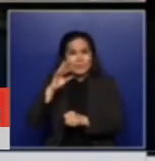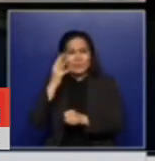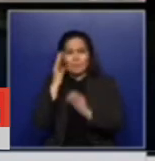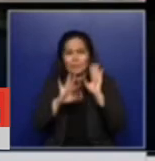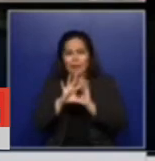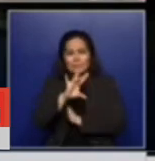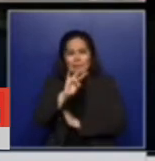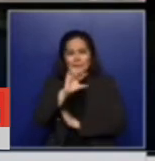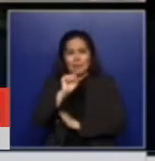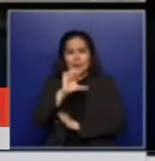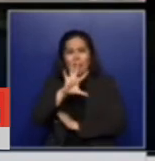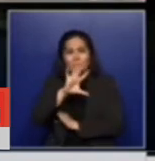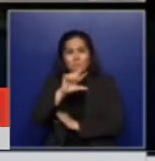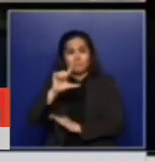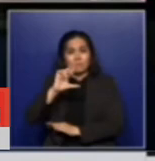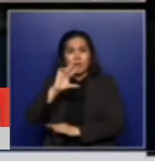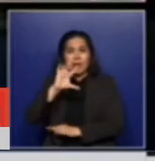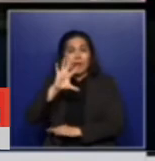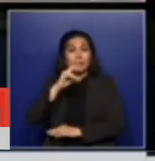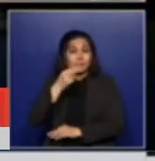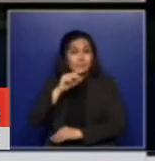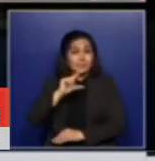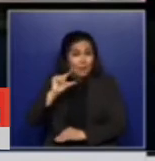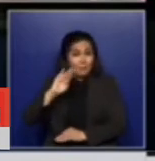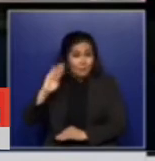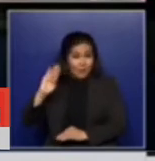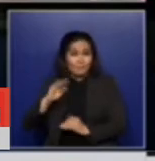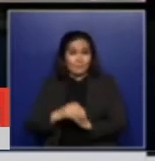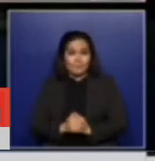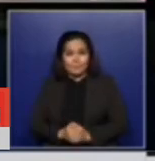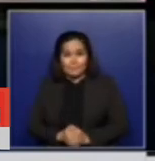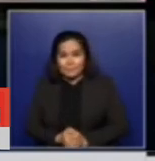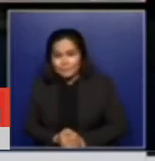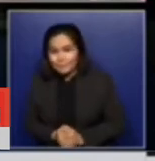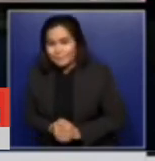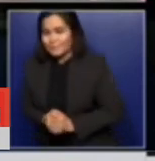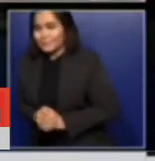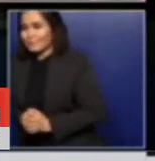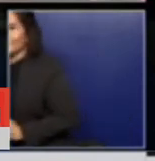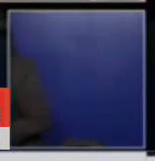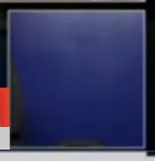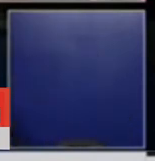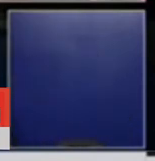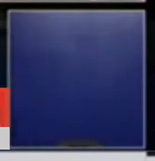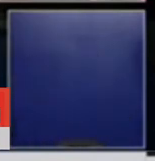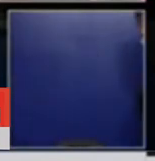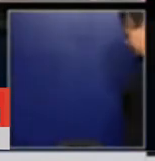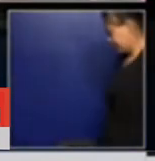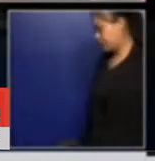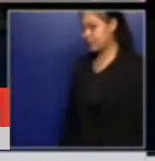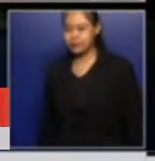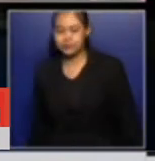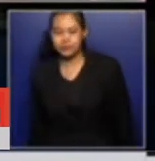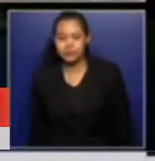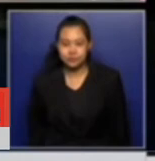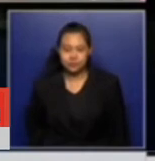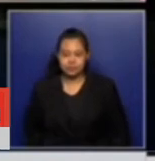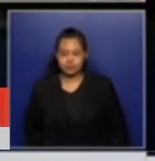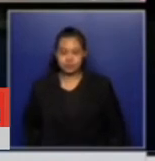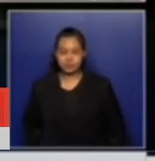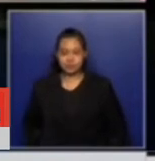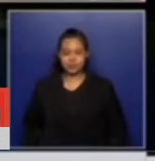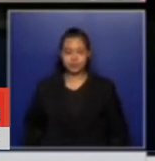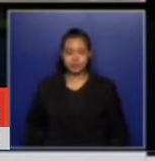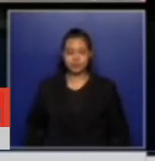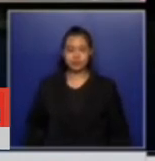750,000 ล้านบาทเท่านั้นเองนะครับเพราะนั้นหากต้องรวมวงเงินกู้ที่ต้องกู้เพื่อชดเชยการขาดดุลงบประมาณปี65เข้าไป